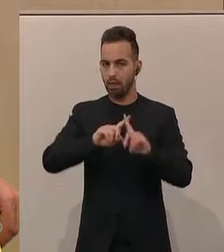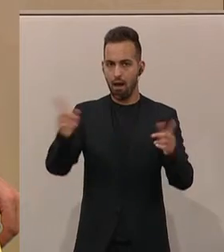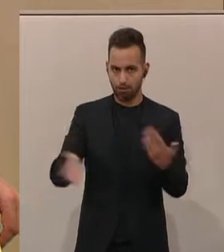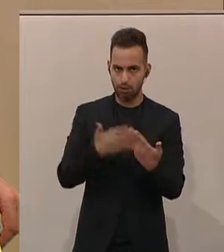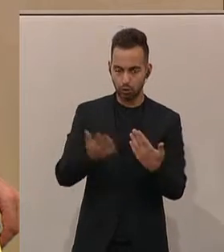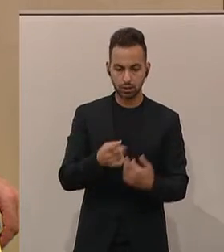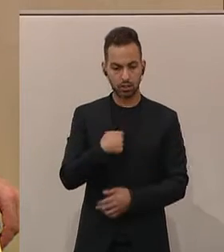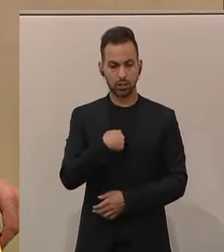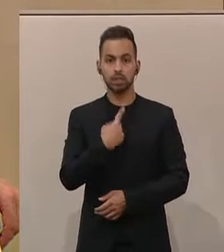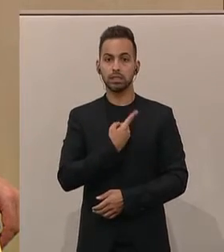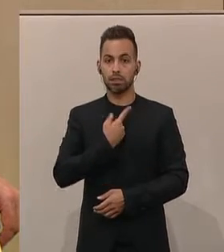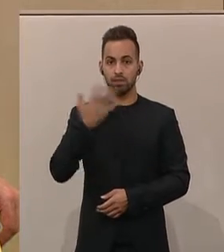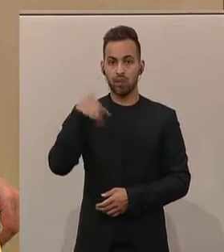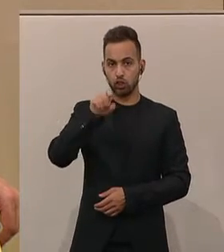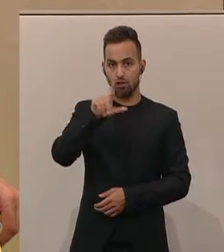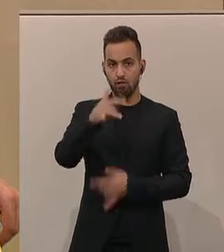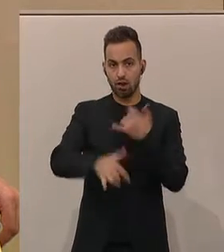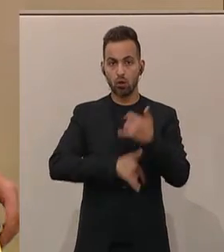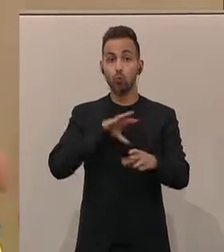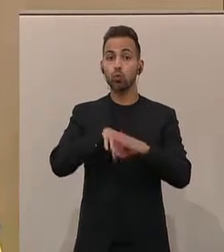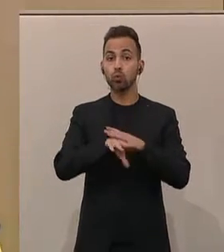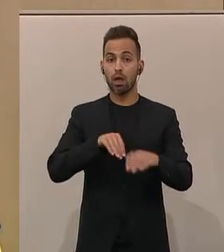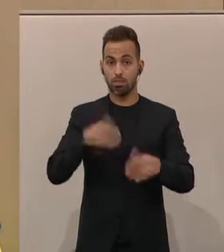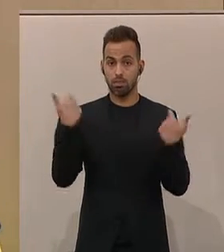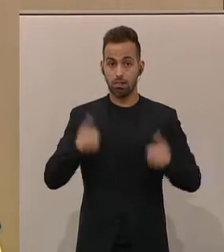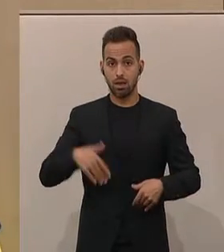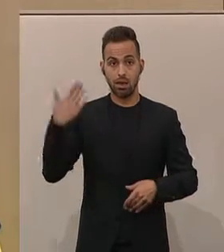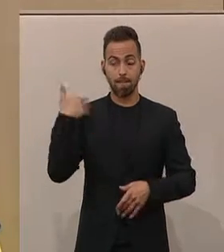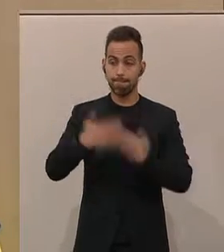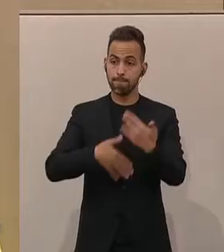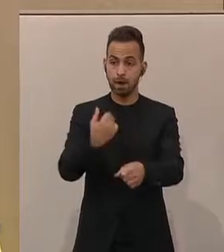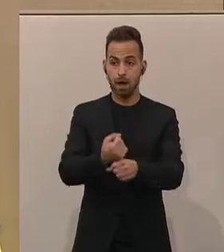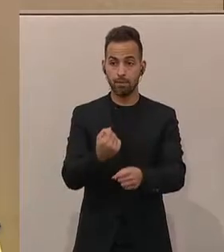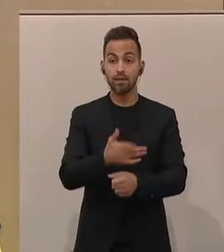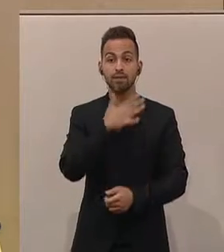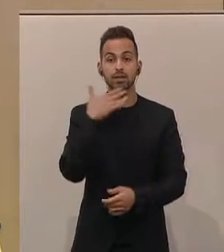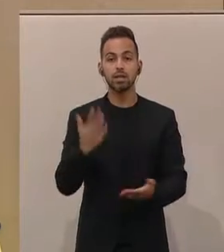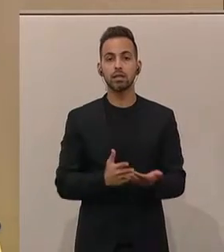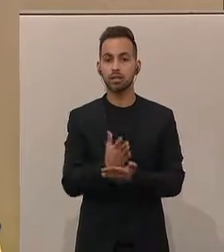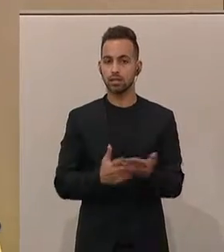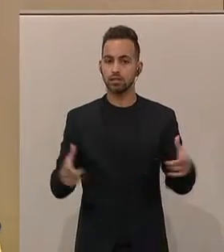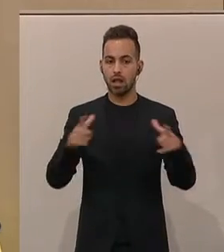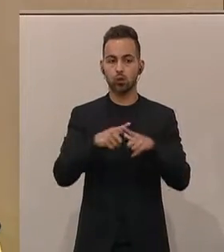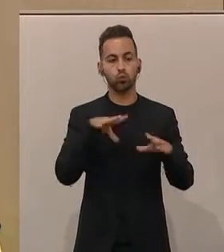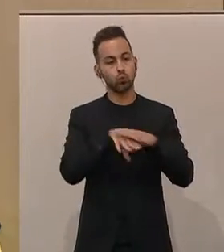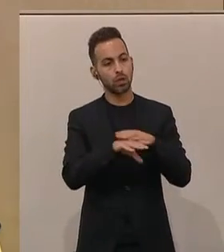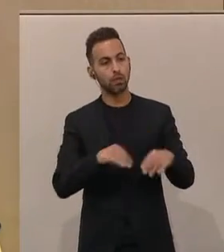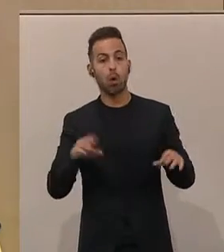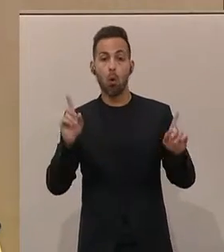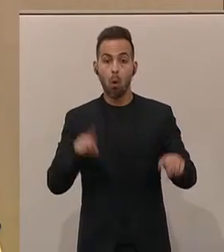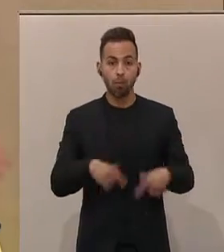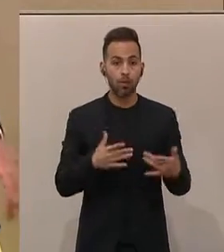Anderes Beispiel. Ich war selber 12 Jahre Unternehmer und es ist natürlich so, dass in vielen Dienstleistungsunternehmen, ob das